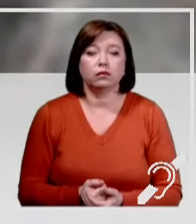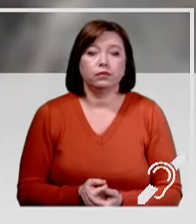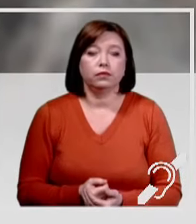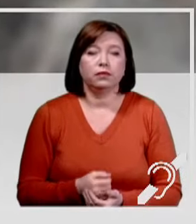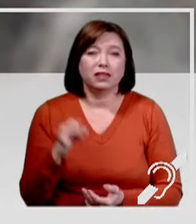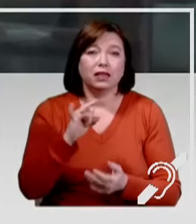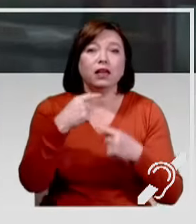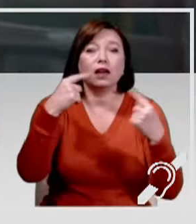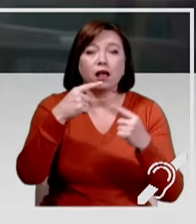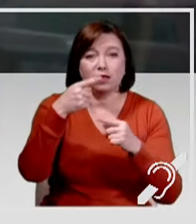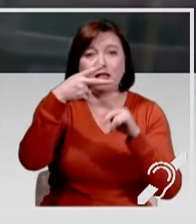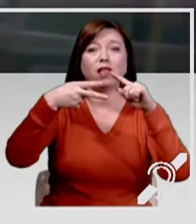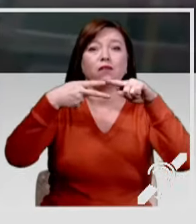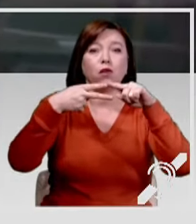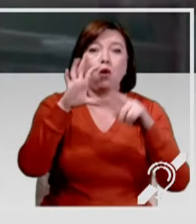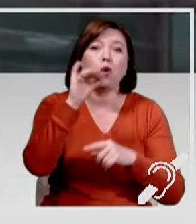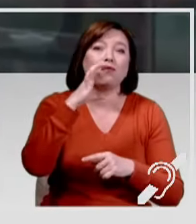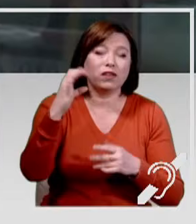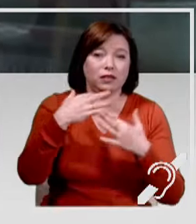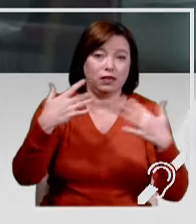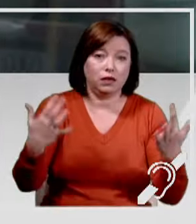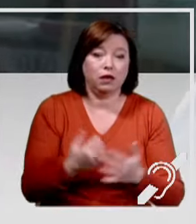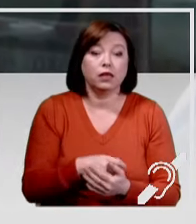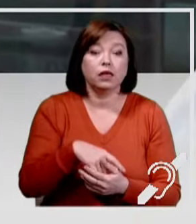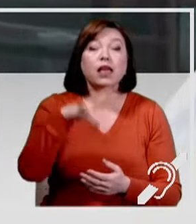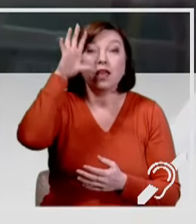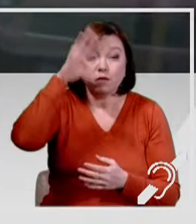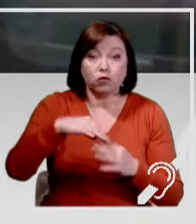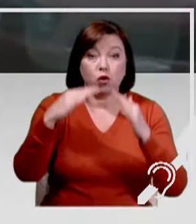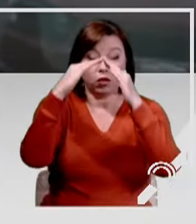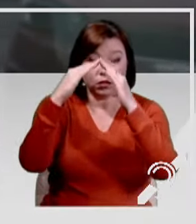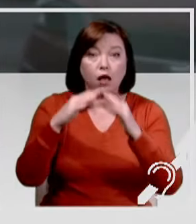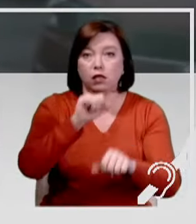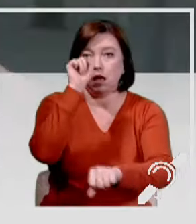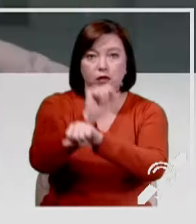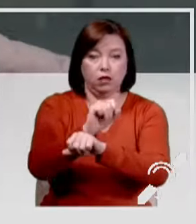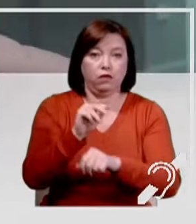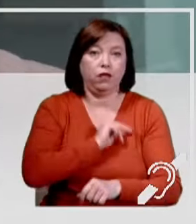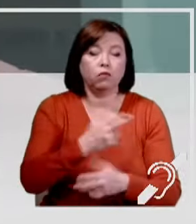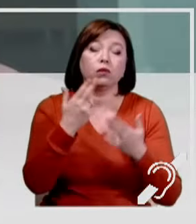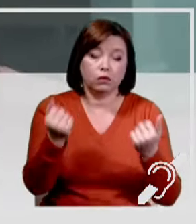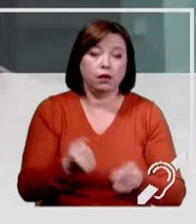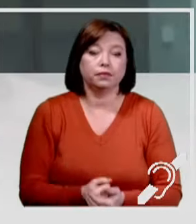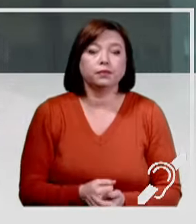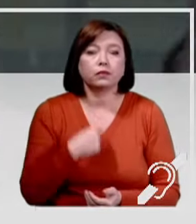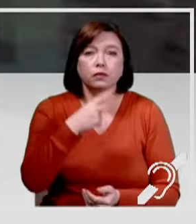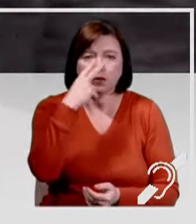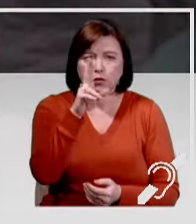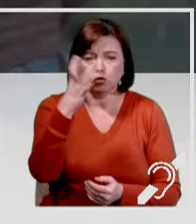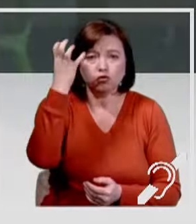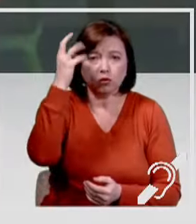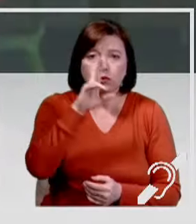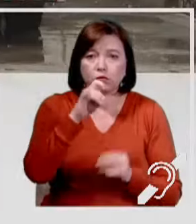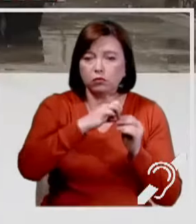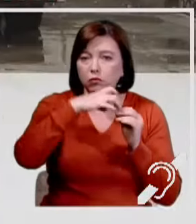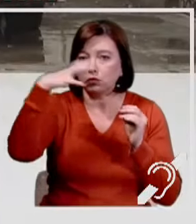Și oficii sus. Și oficii, da? Da. Și toată clădirea și a stat activitatea. Foarte corect. Am văzut fum negru